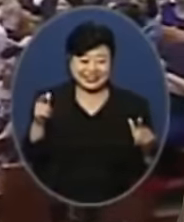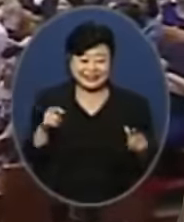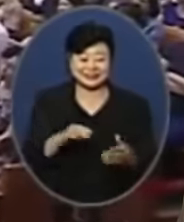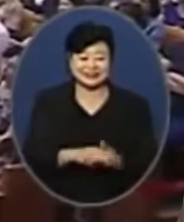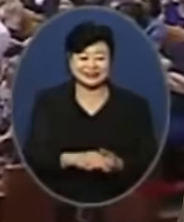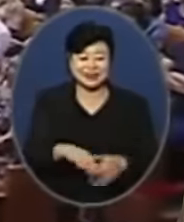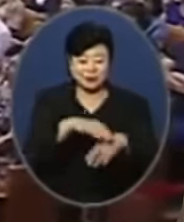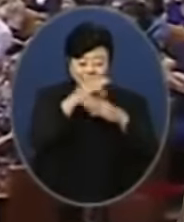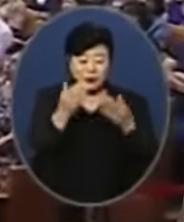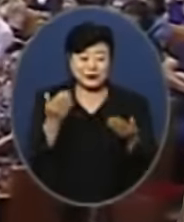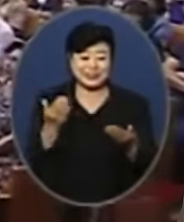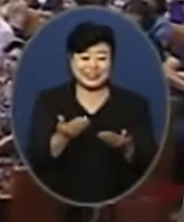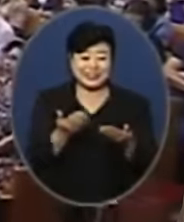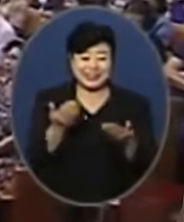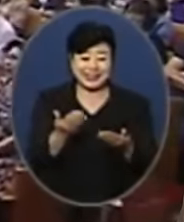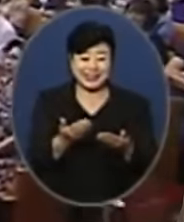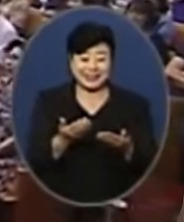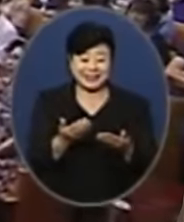모든 일에